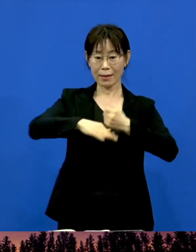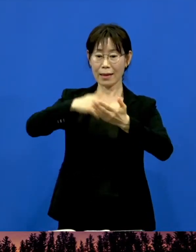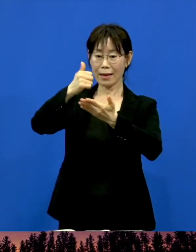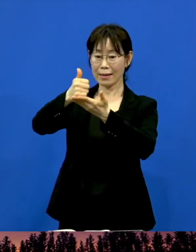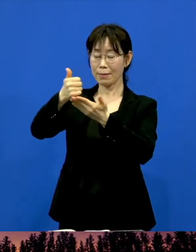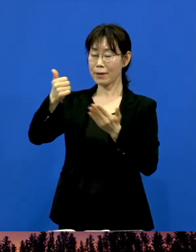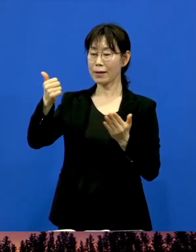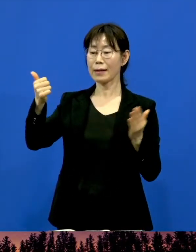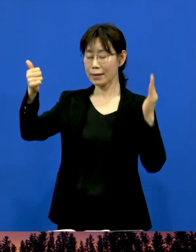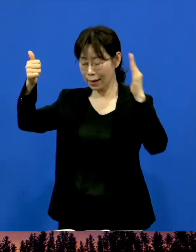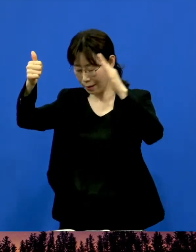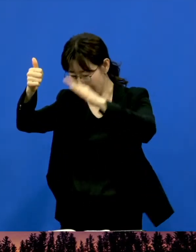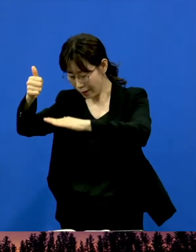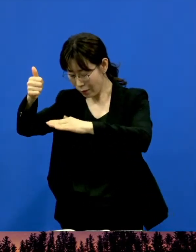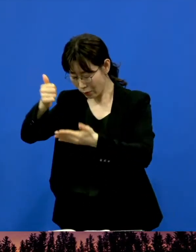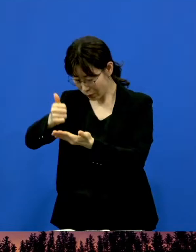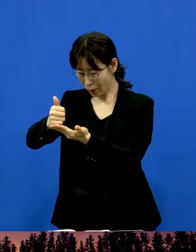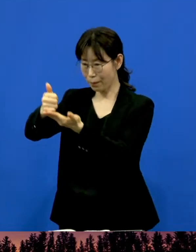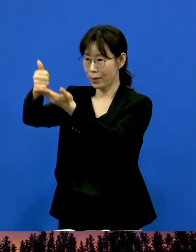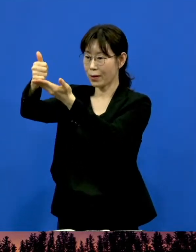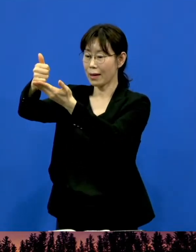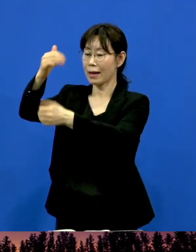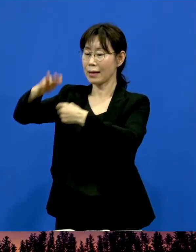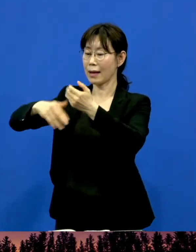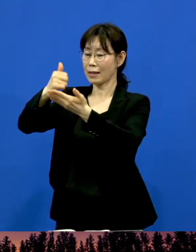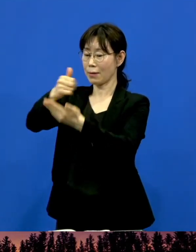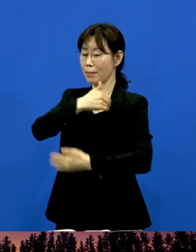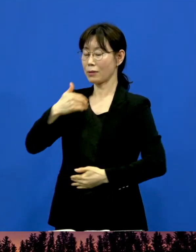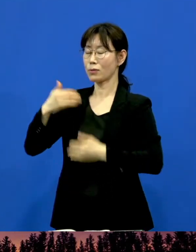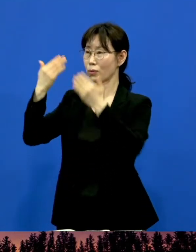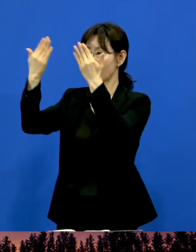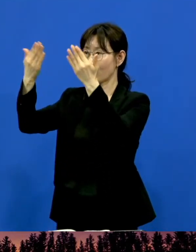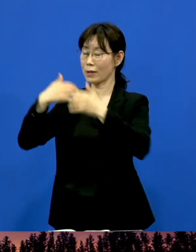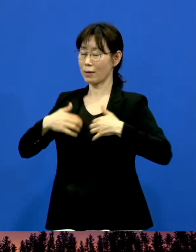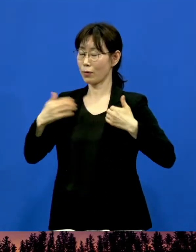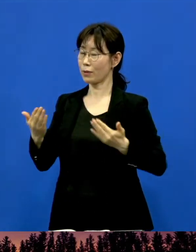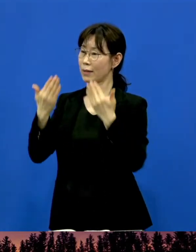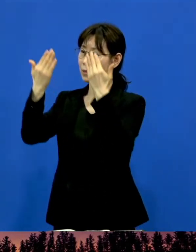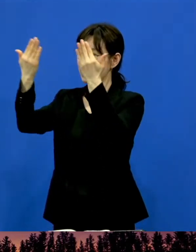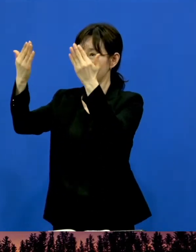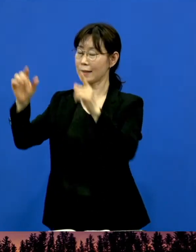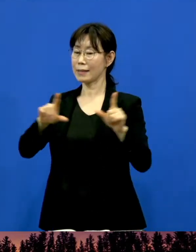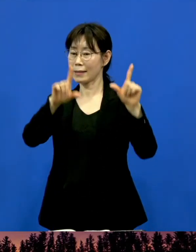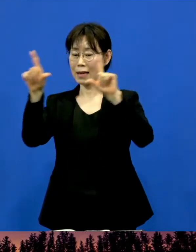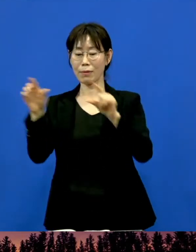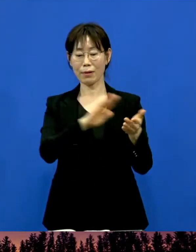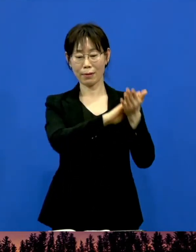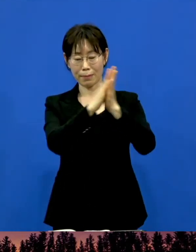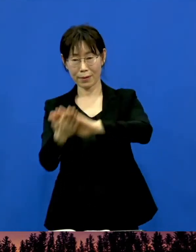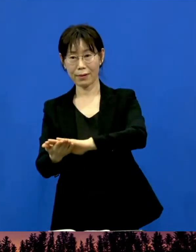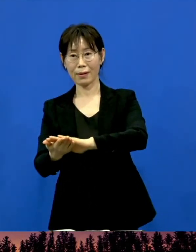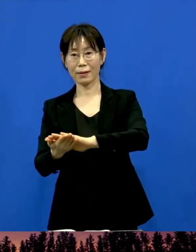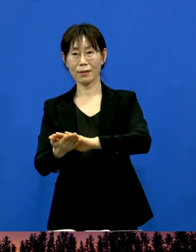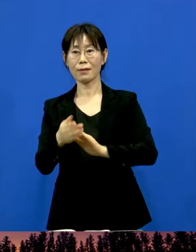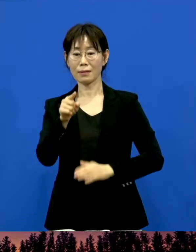그분을 높여드리고 그 하나님을 만족시켜드리고 그분을 기쁘시게 하는 것으로 내 삶의 관점이 바뀌어버리니까